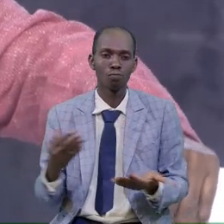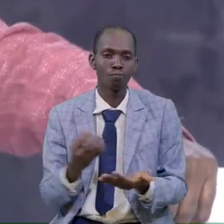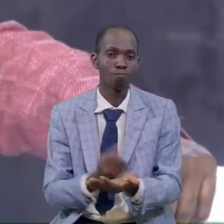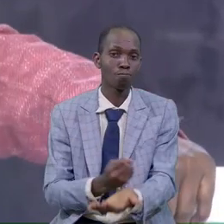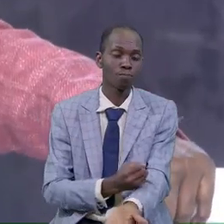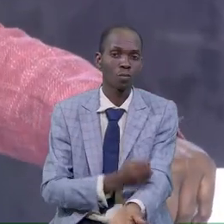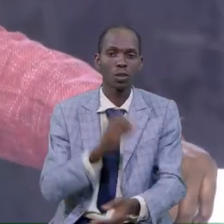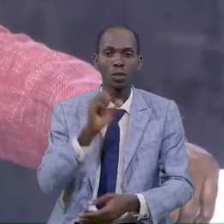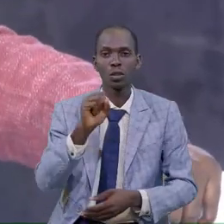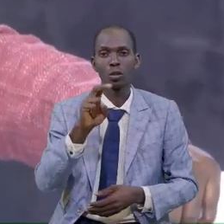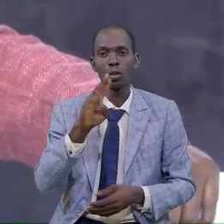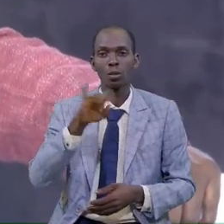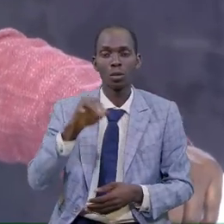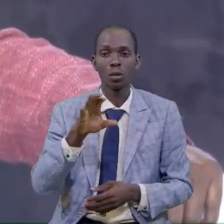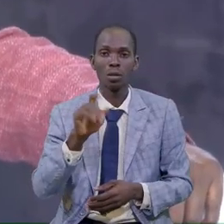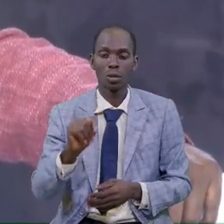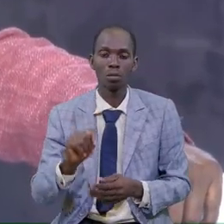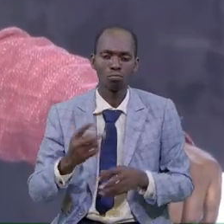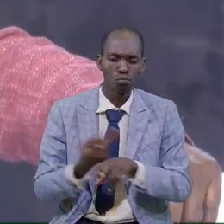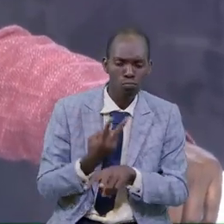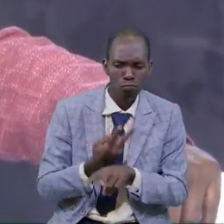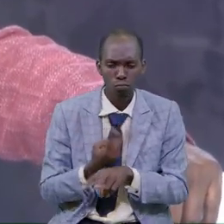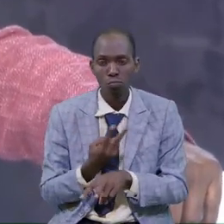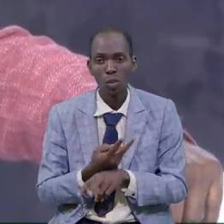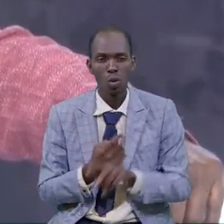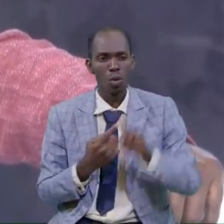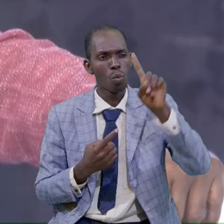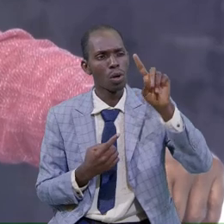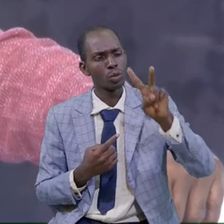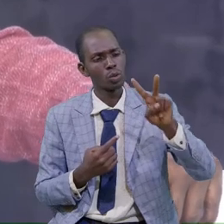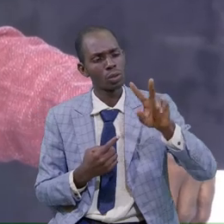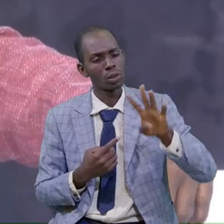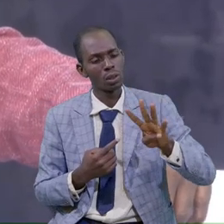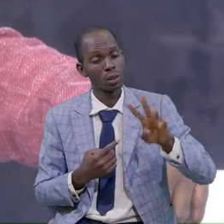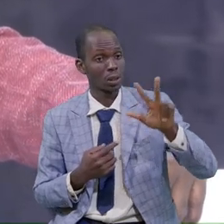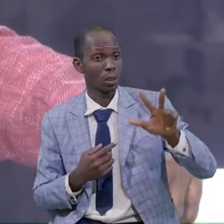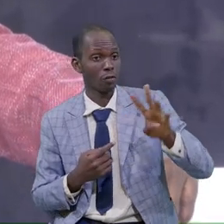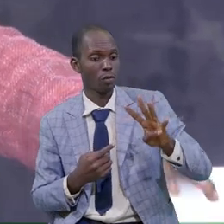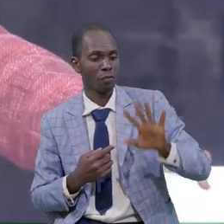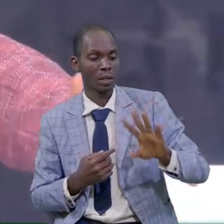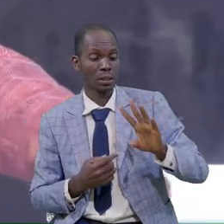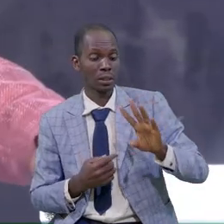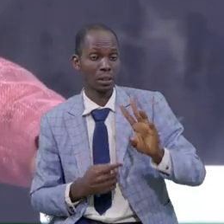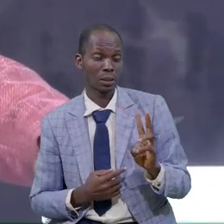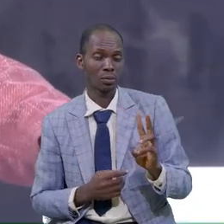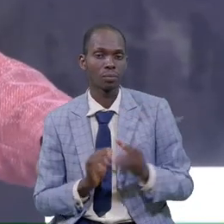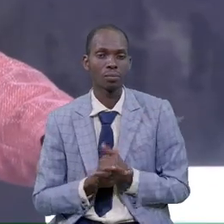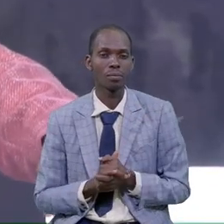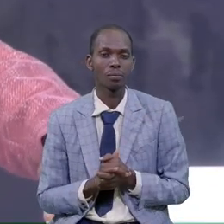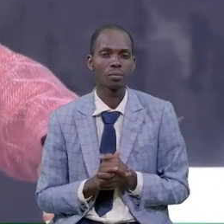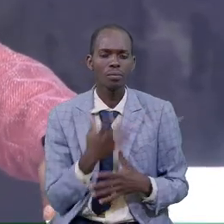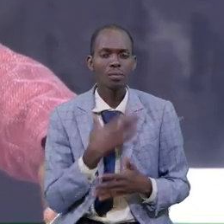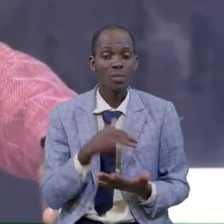des choses à calculer. Il a 1, 2, 3, 4, 5, 6. Et ce